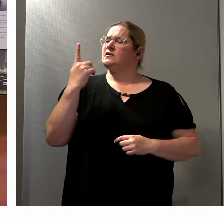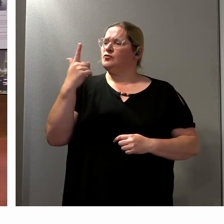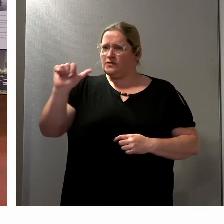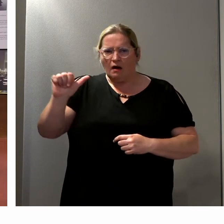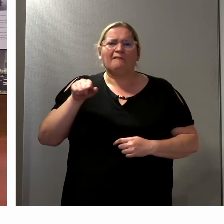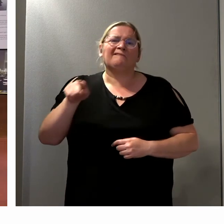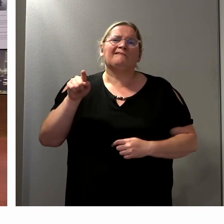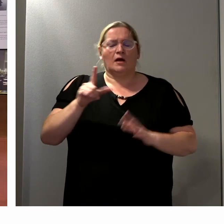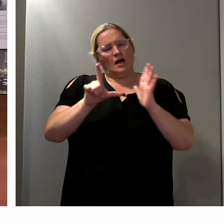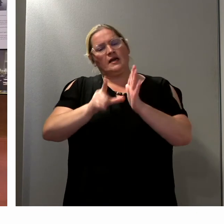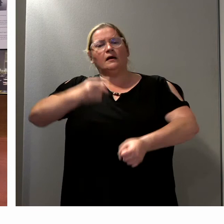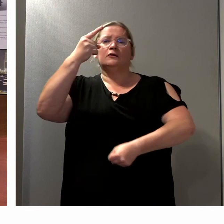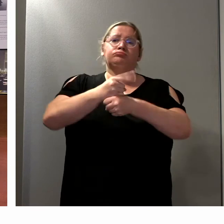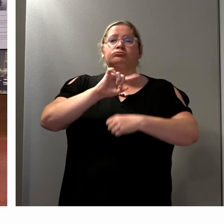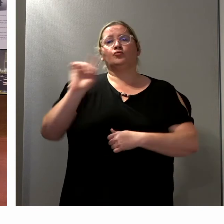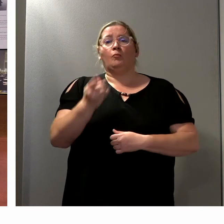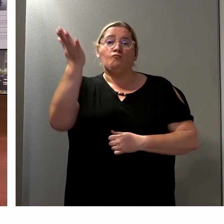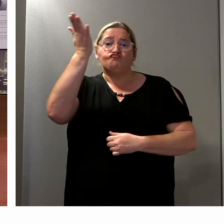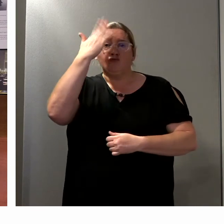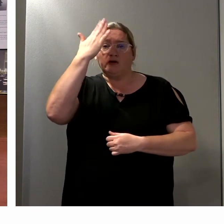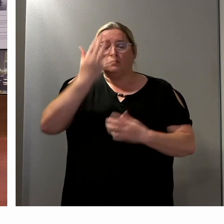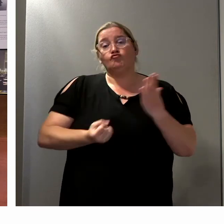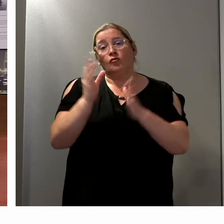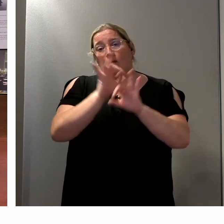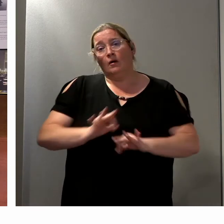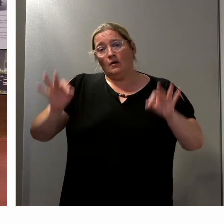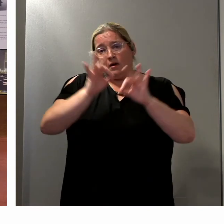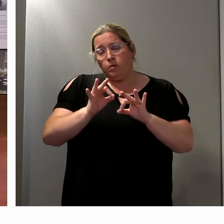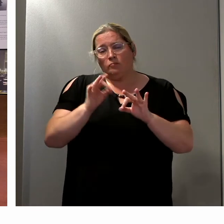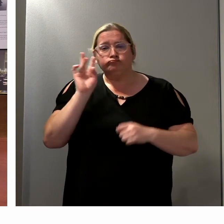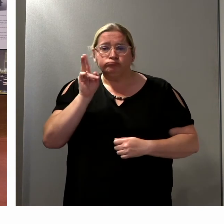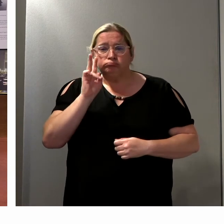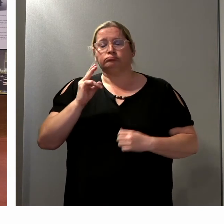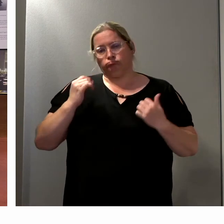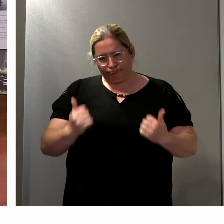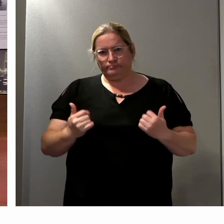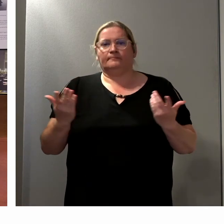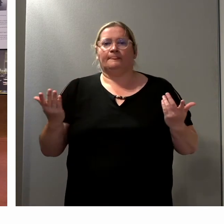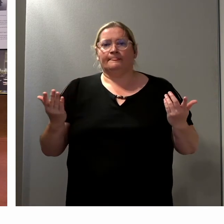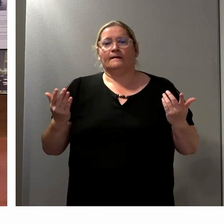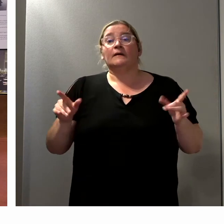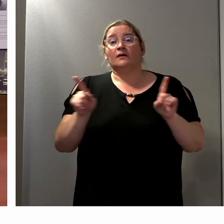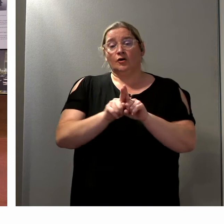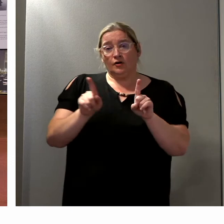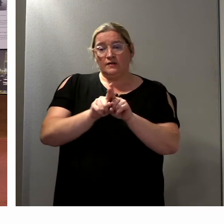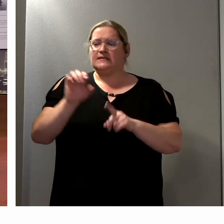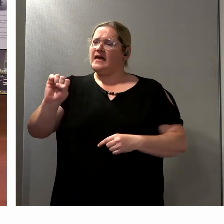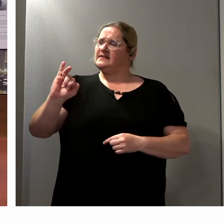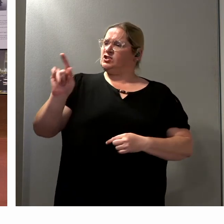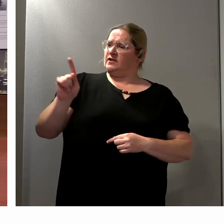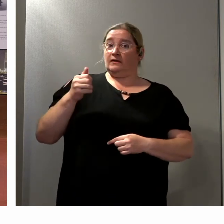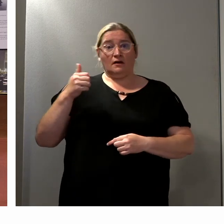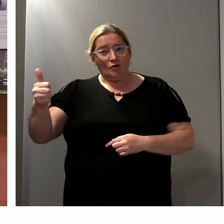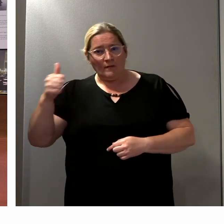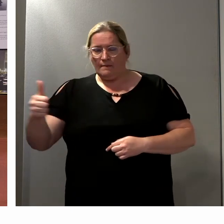tous, ce n'était pas forcément une nouveauté. Donc ça fait partie des différents enjeux du SIG que de